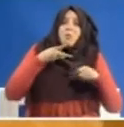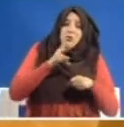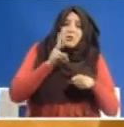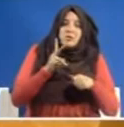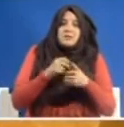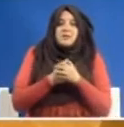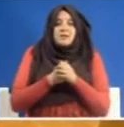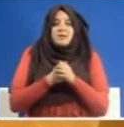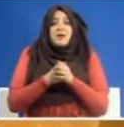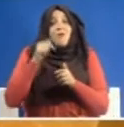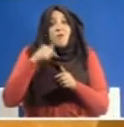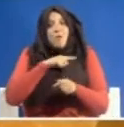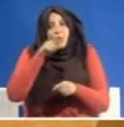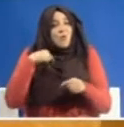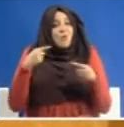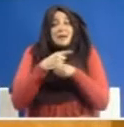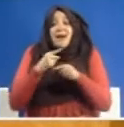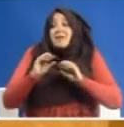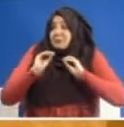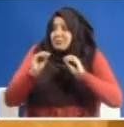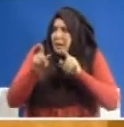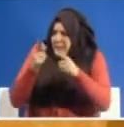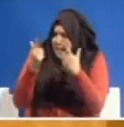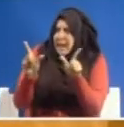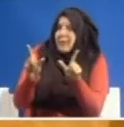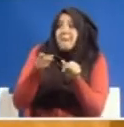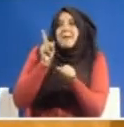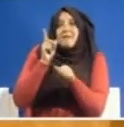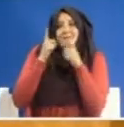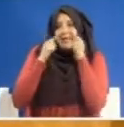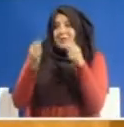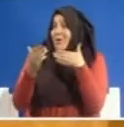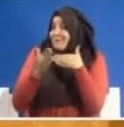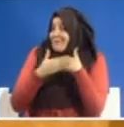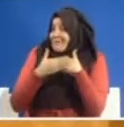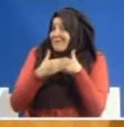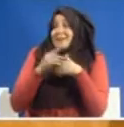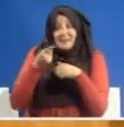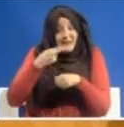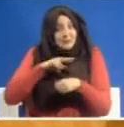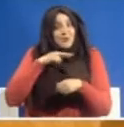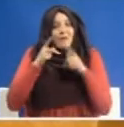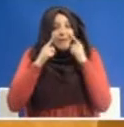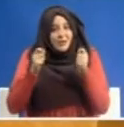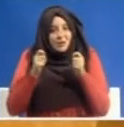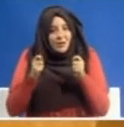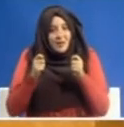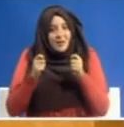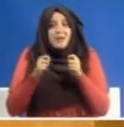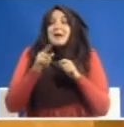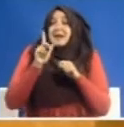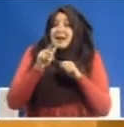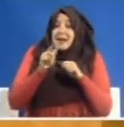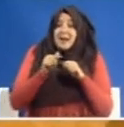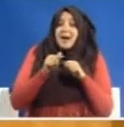نريد من أن نعلم أبنائنا أنهم أحرار، ولكن انتبه حريتك هي مسؤولية، يعني بمعنى أن تنتبه هناك منظومة من